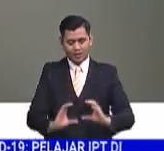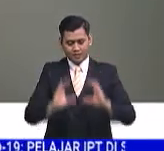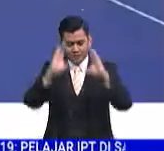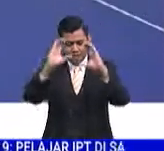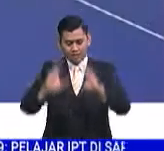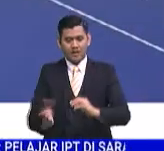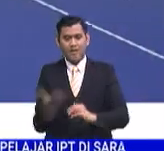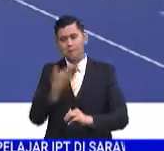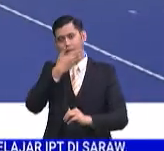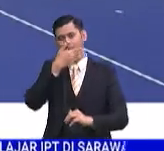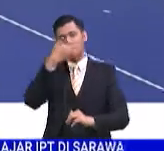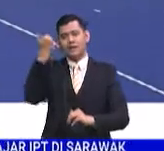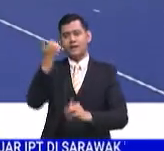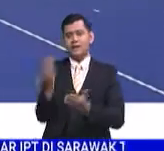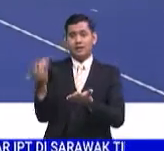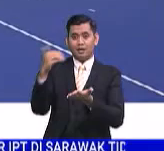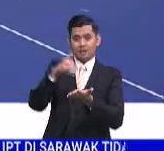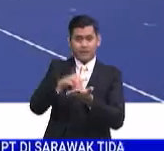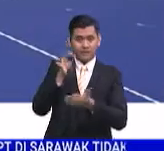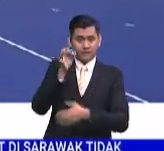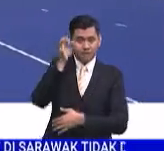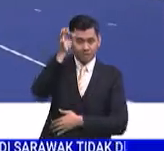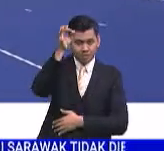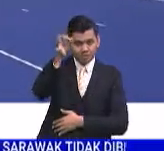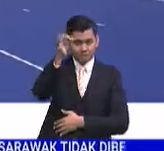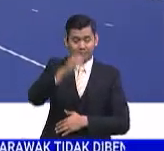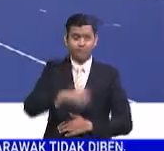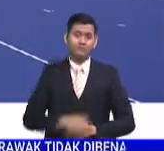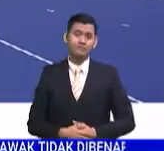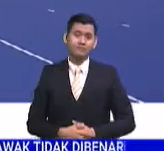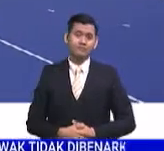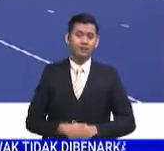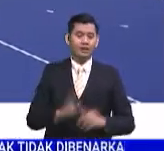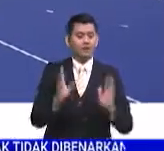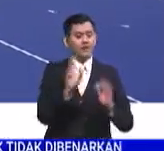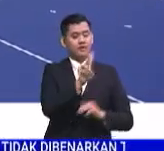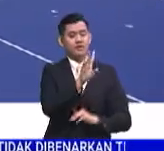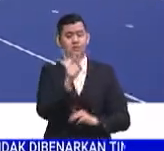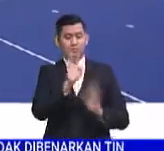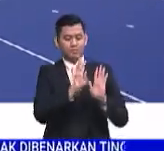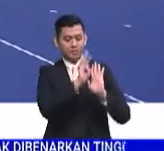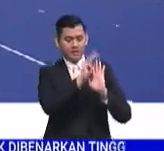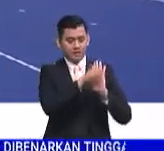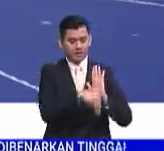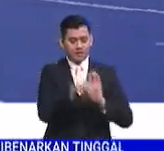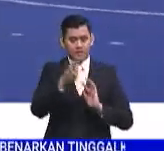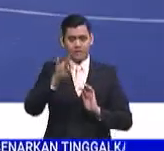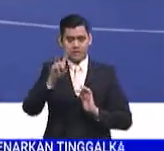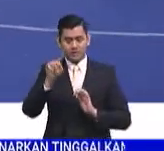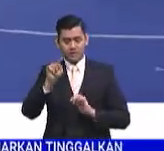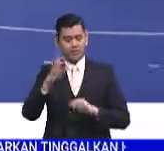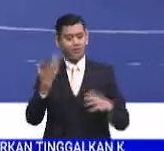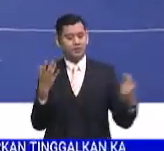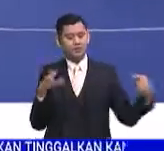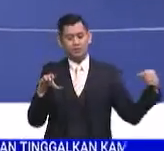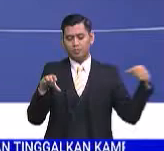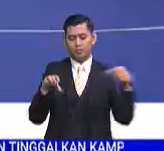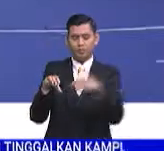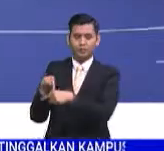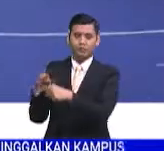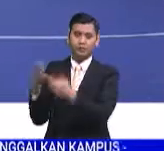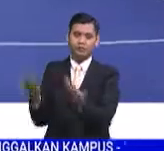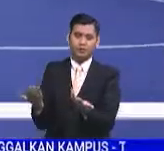session. Jaringan gol padang Kazuma Murata pada minit ke-29 memberi kemenangan kedua Jepun ke atas Speedy